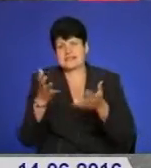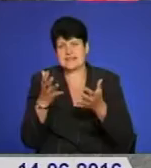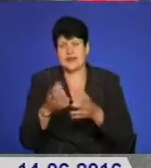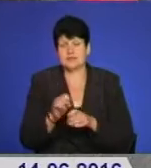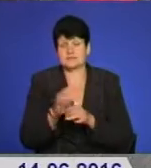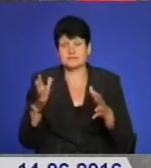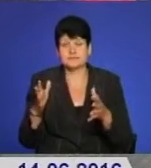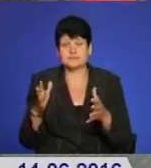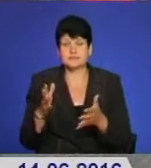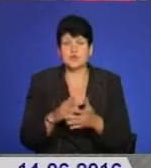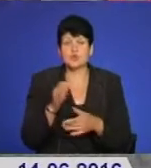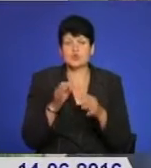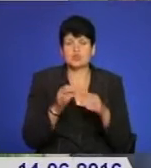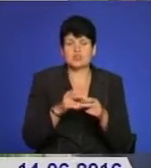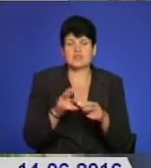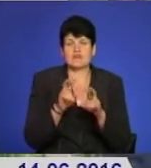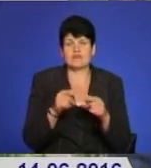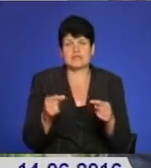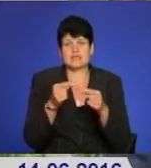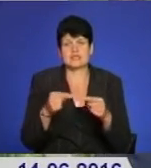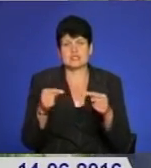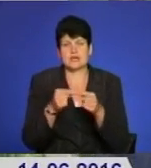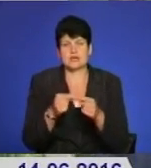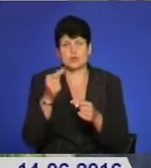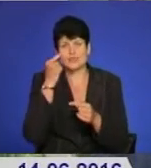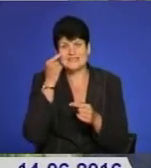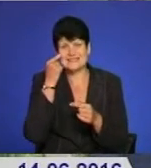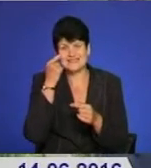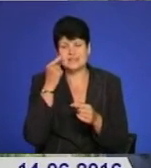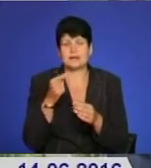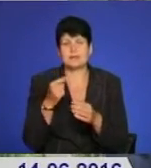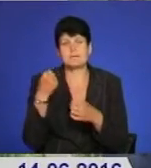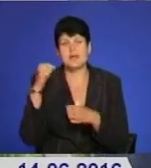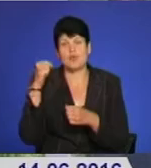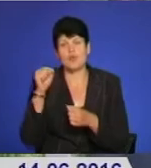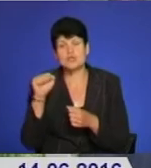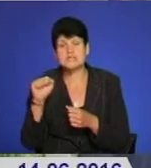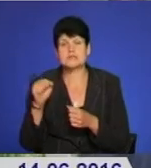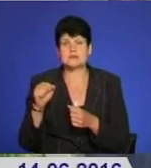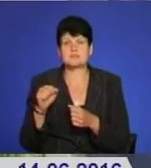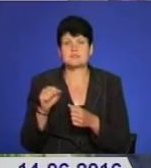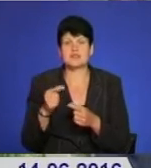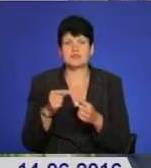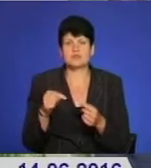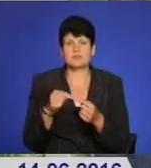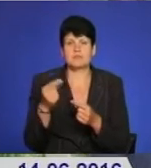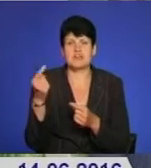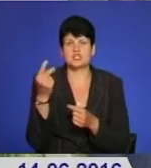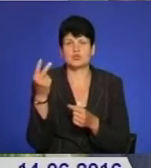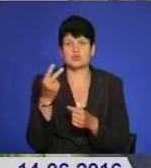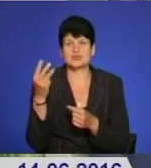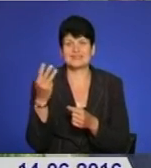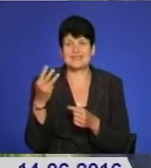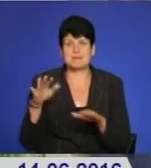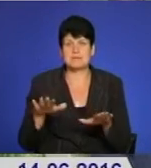зірвався. Судді визначають, є критерії, певні оцінювання, вони визначають переможців, відповідно, перше, друге, третє